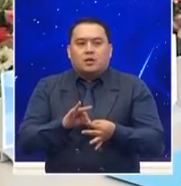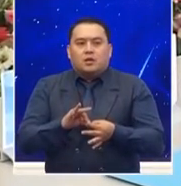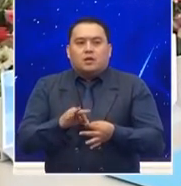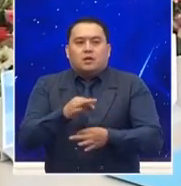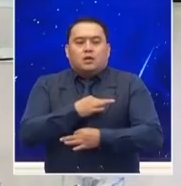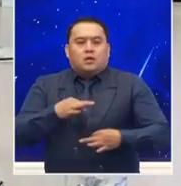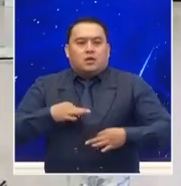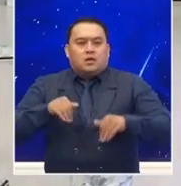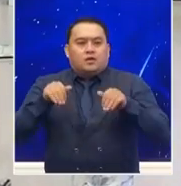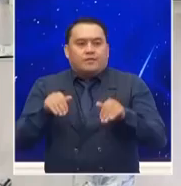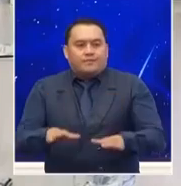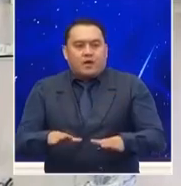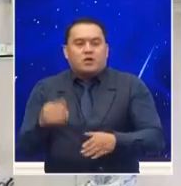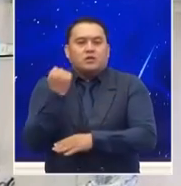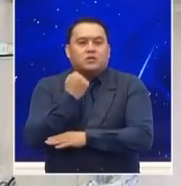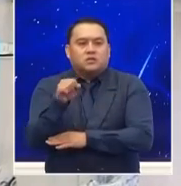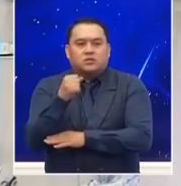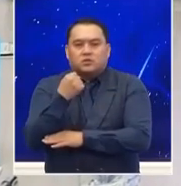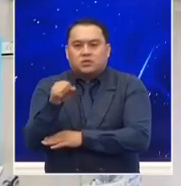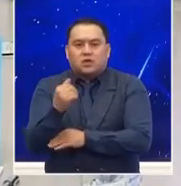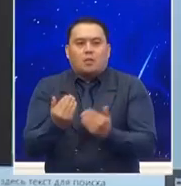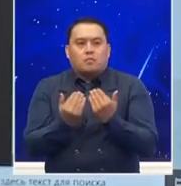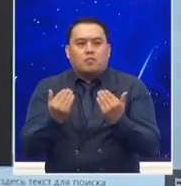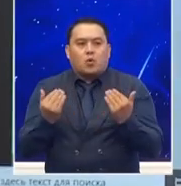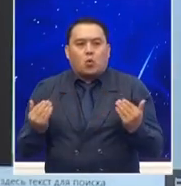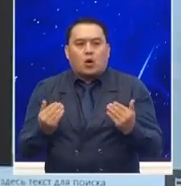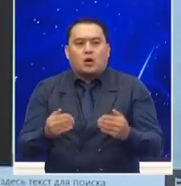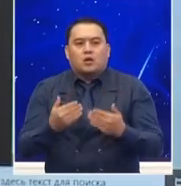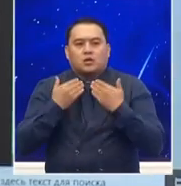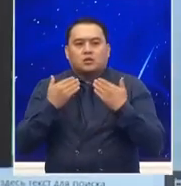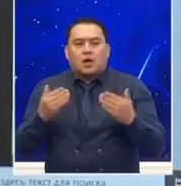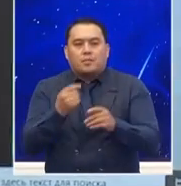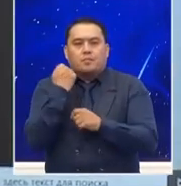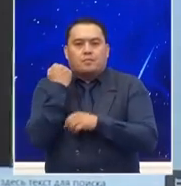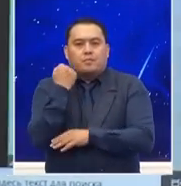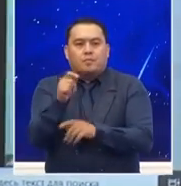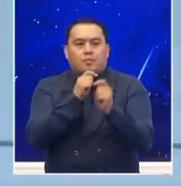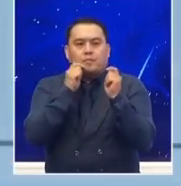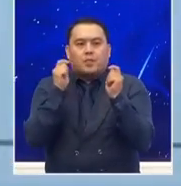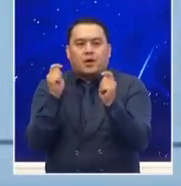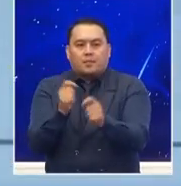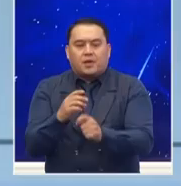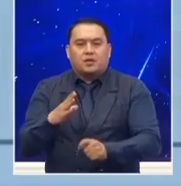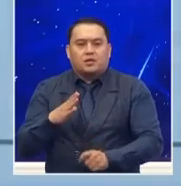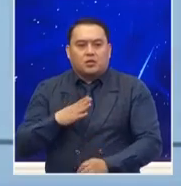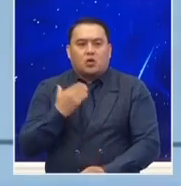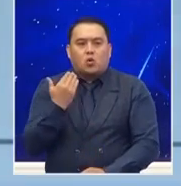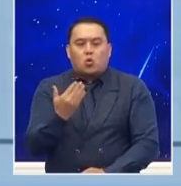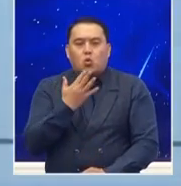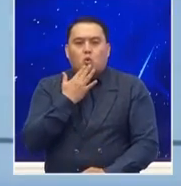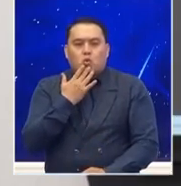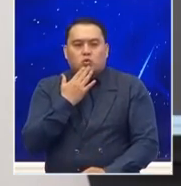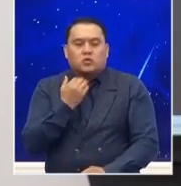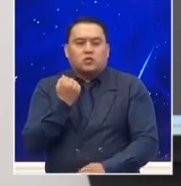шығарылды. Білім бәсекесінің жеңімпаздары мұражайдың салтанатты ашылуынан соң марапатталды. Додада 16 ұстаз бен 19 оқушы